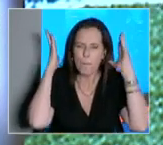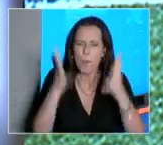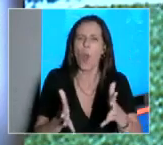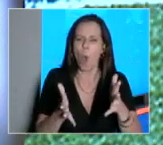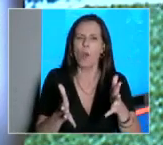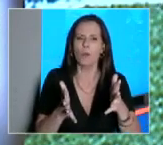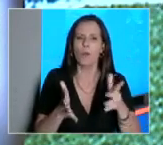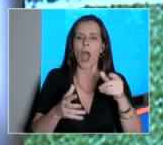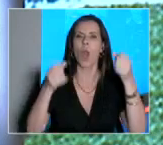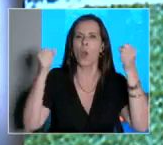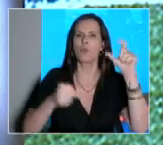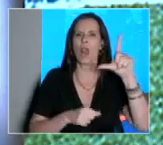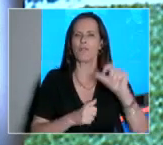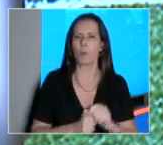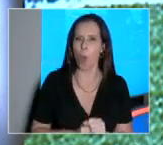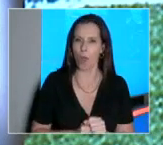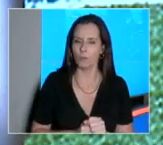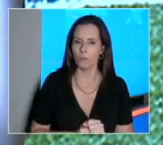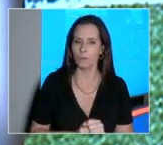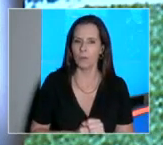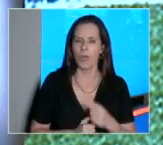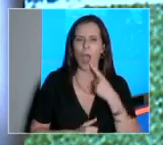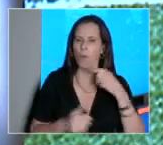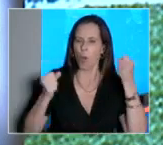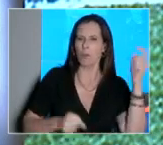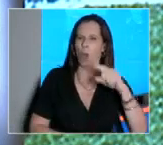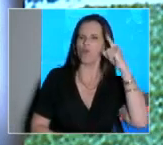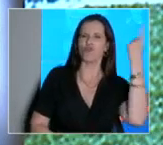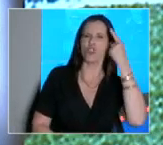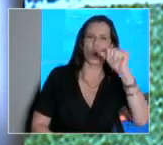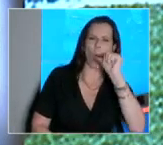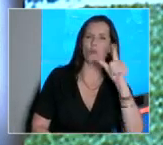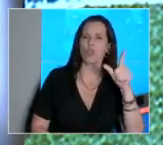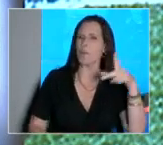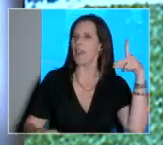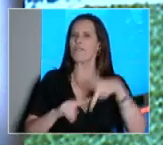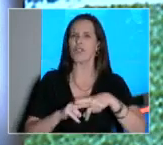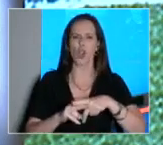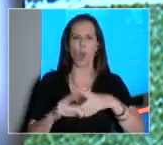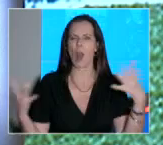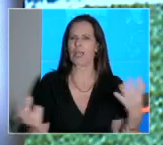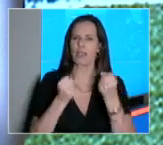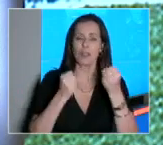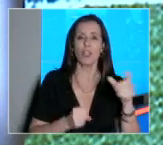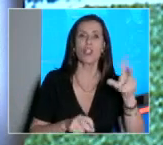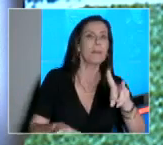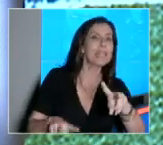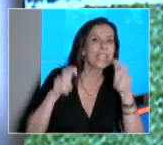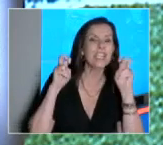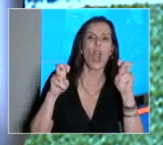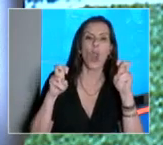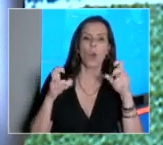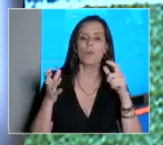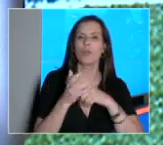כלבים מורעבת על אוהדי ליברפול. נכתב כי אוהדים הגיעו שיקורים, שהם הפריעו למאמצי ההצלה, שהם ניצלו את